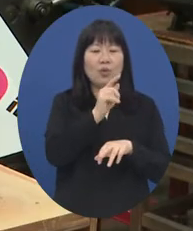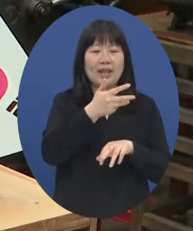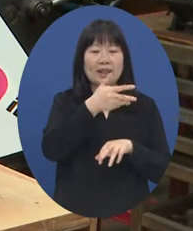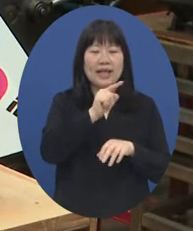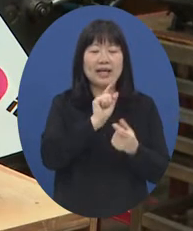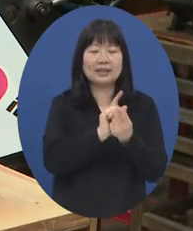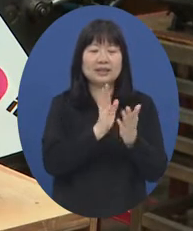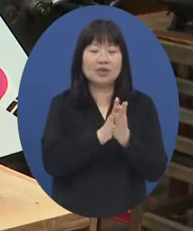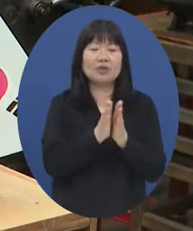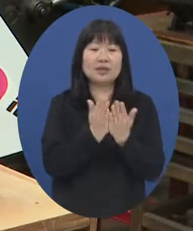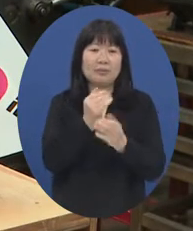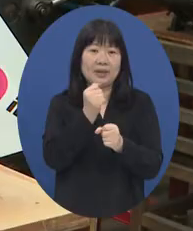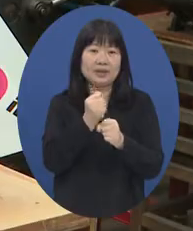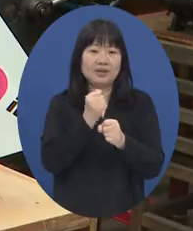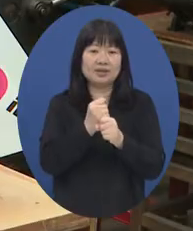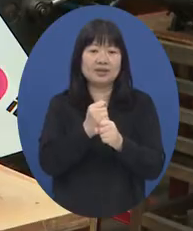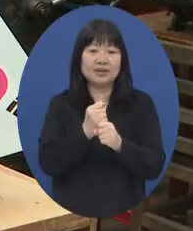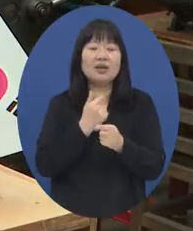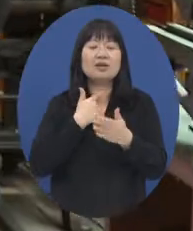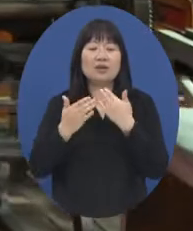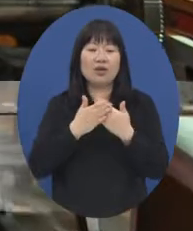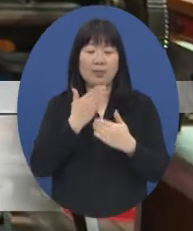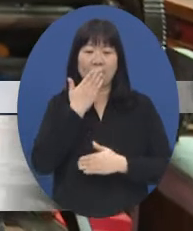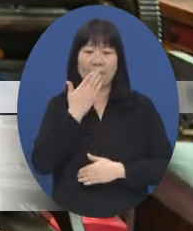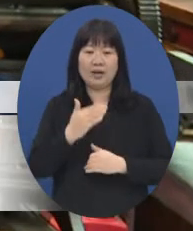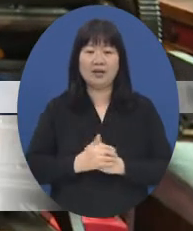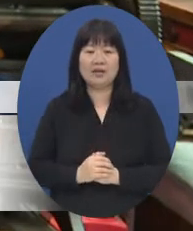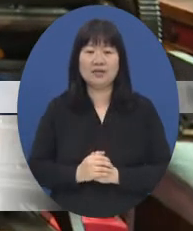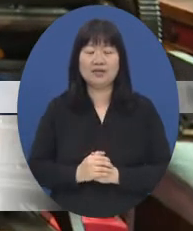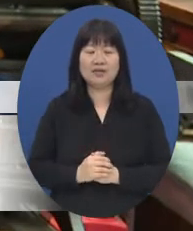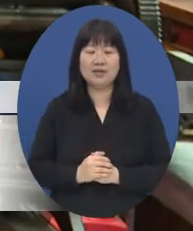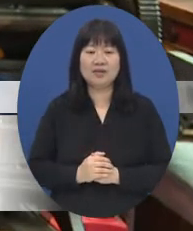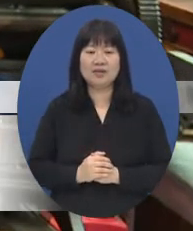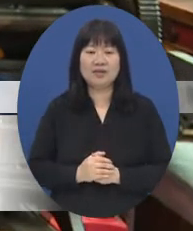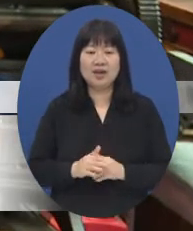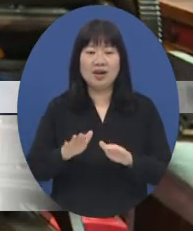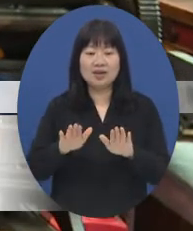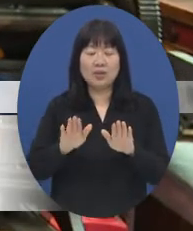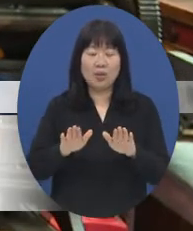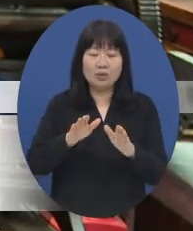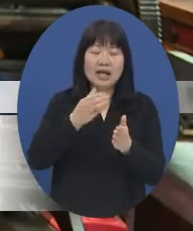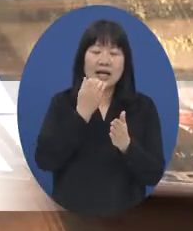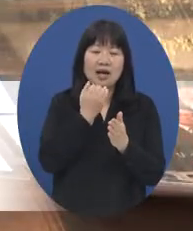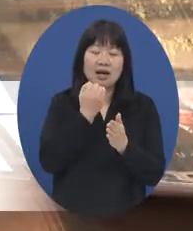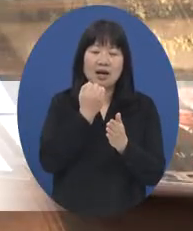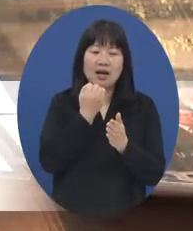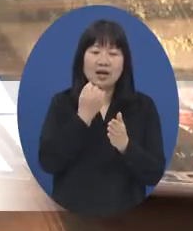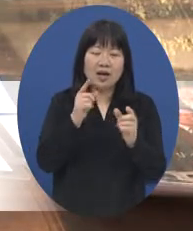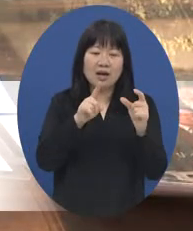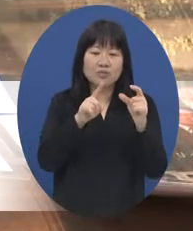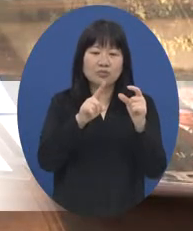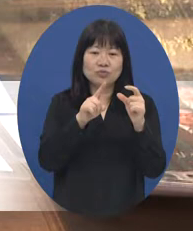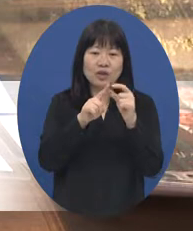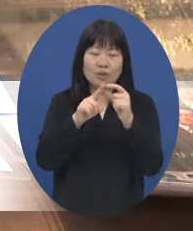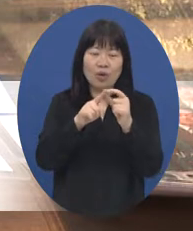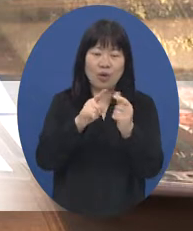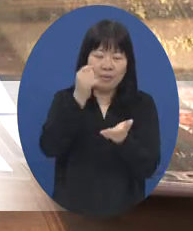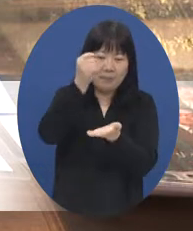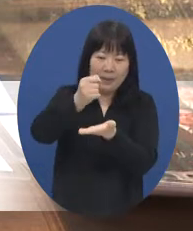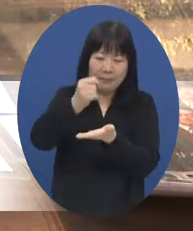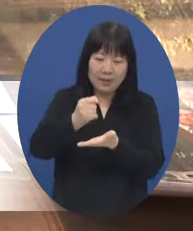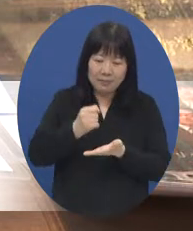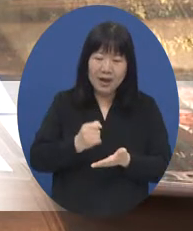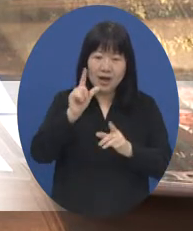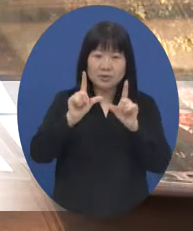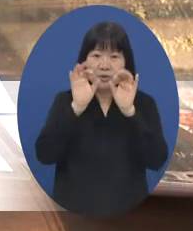만들어보는 이색 경험이 가능합니다. 독립신문 같은 거 찍히는 걸 보니까 약간 그거에 관련된 생각도